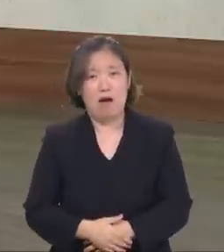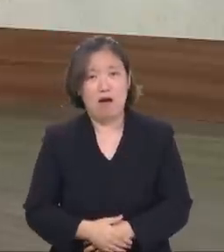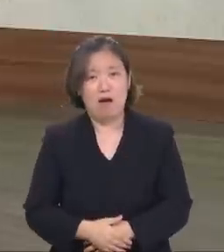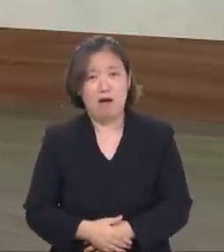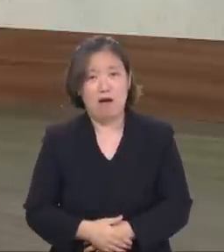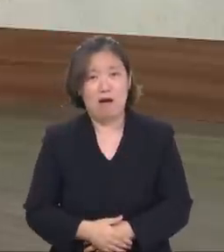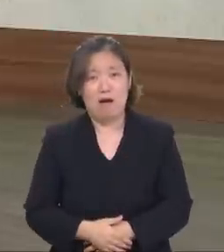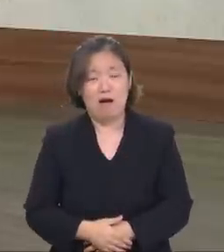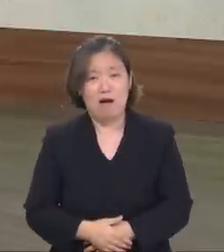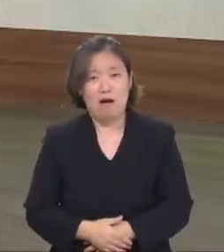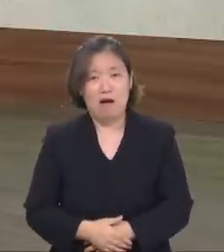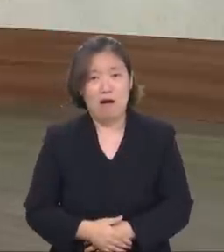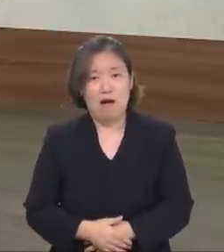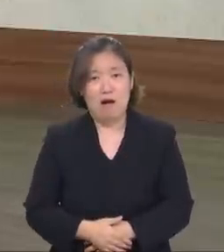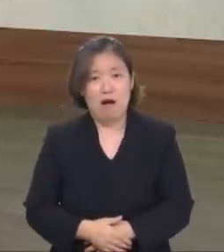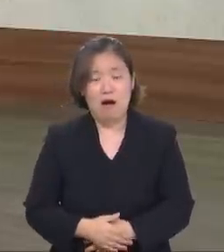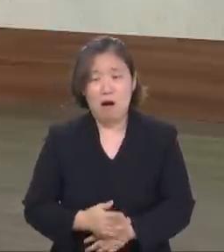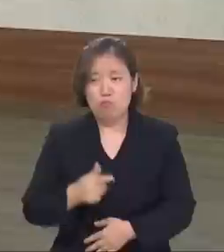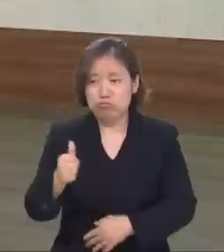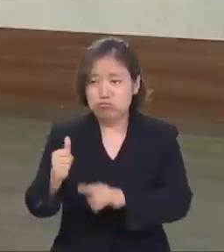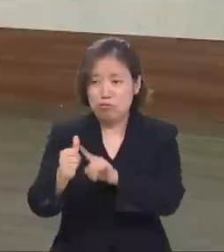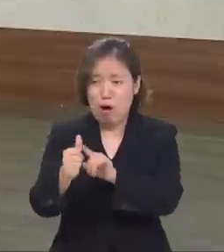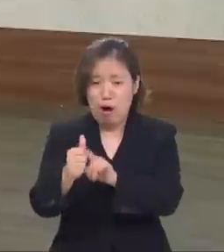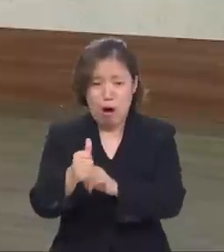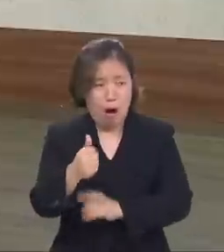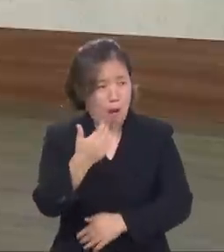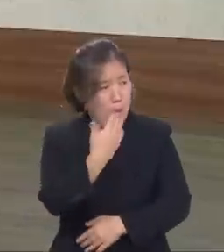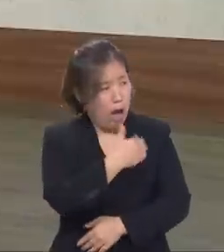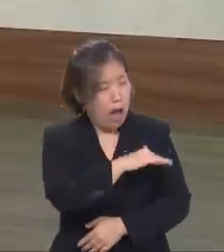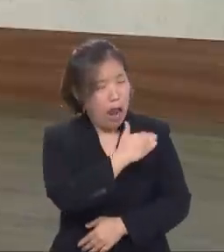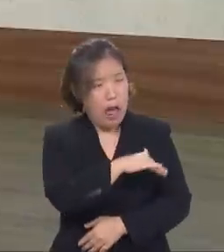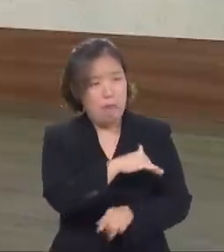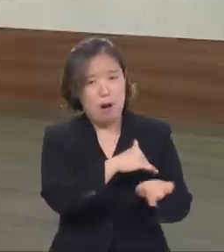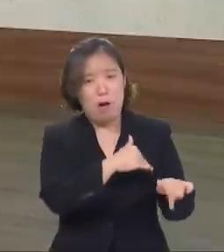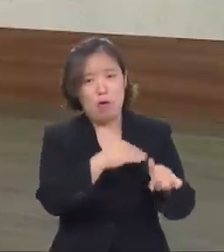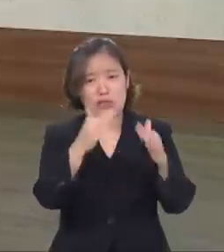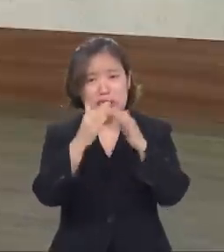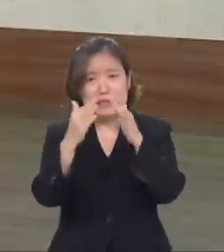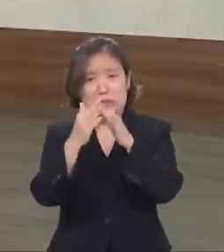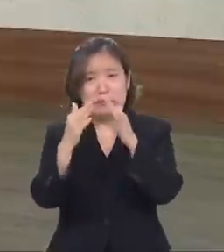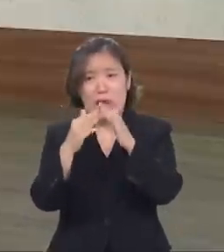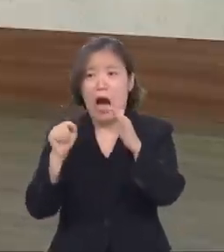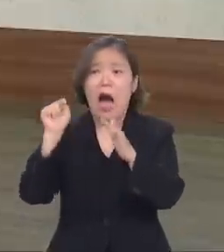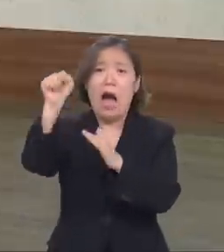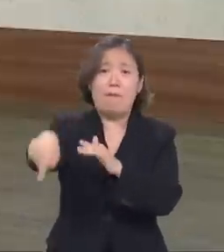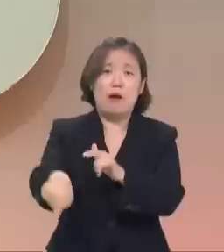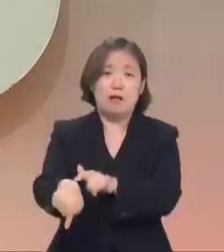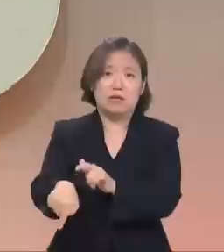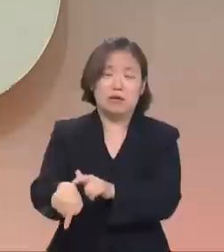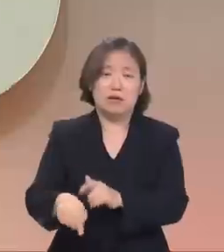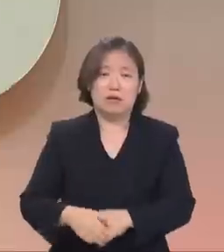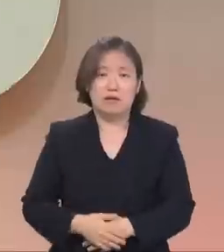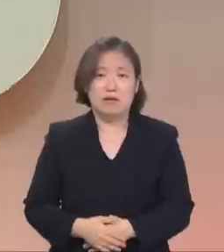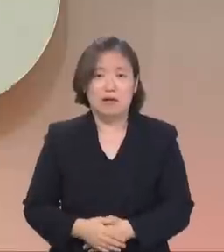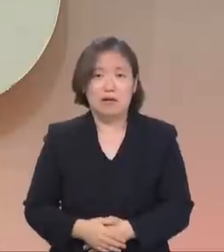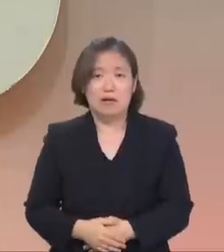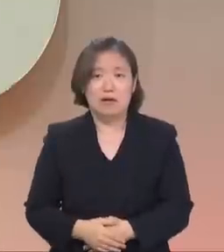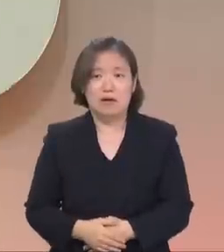하면서 심지어는 심지어는 집을 뛰쳐나가 가출을 해버렸대요 남편이